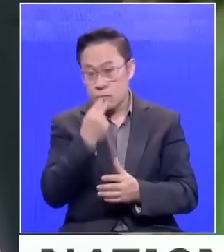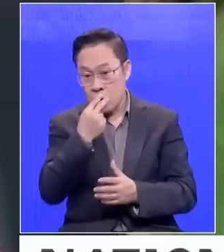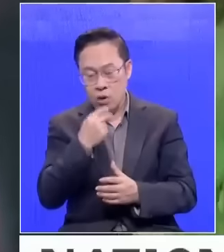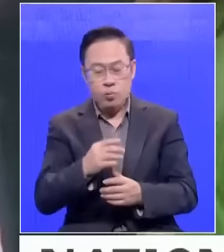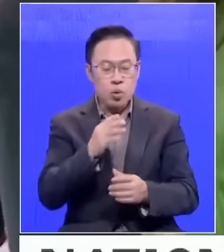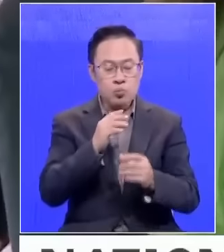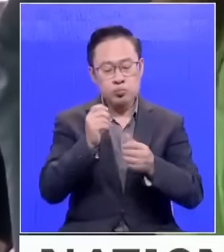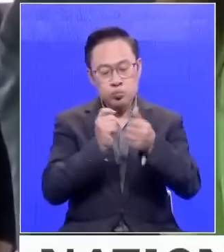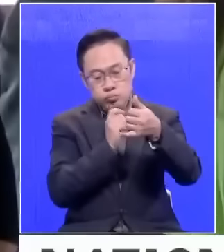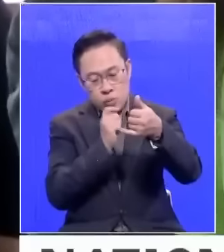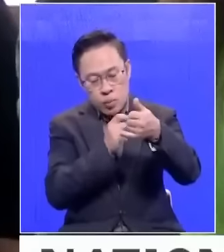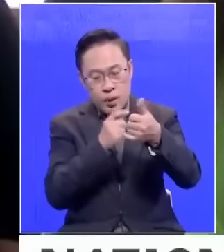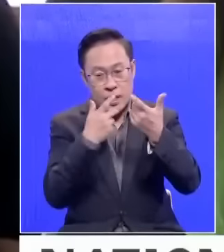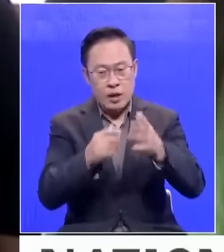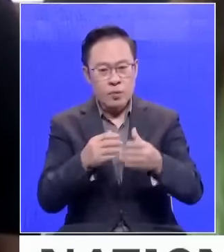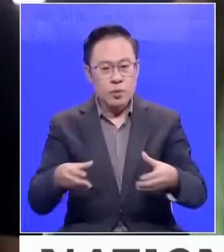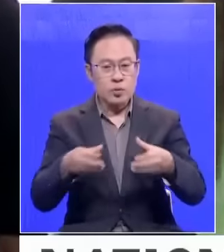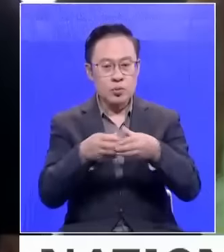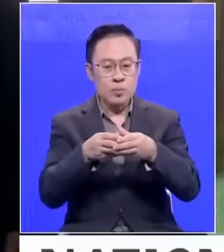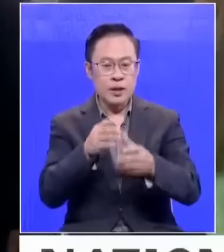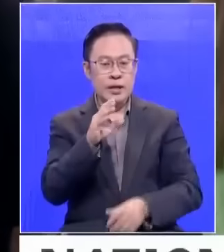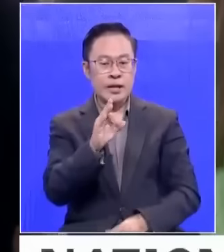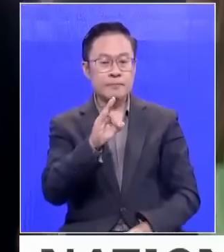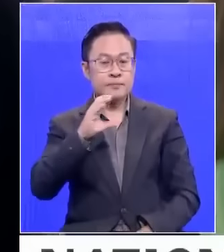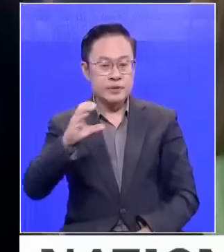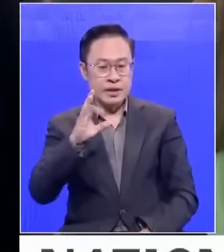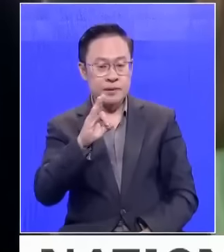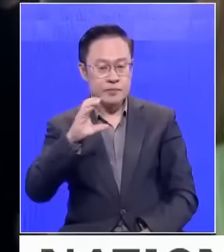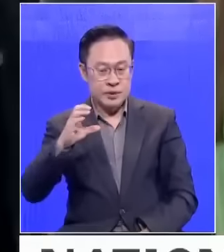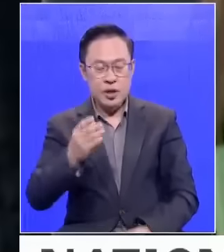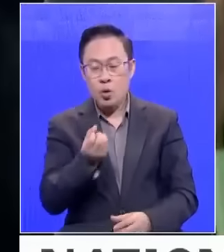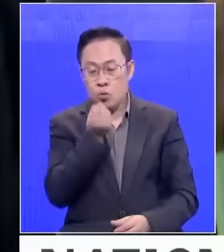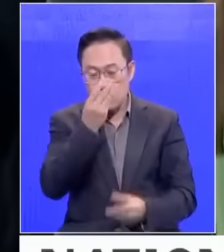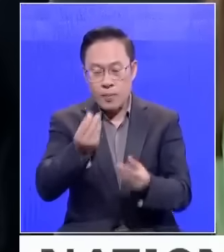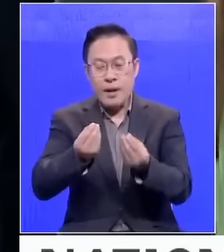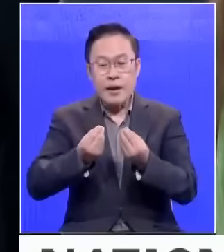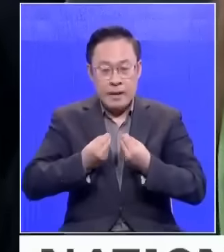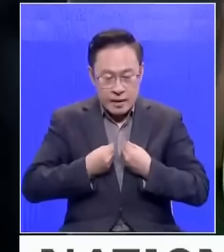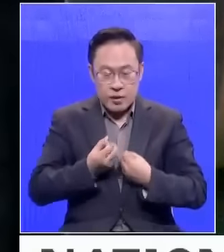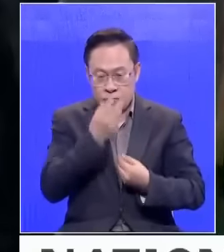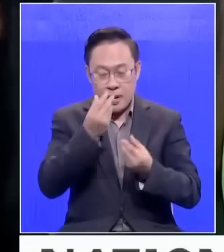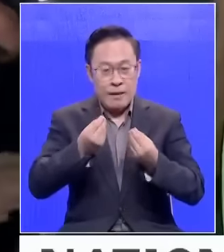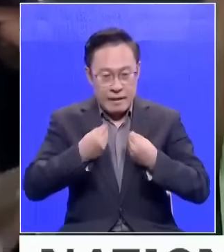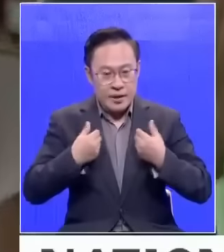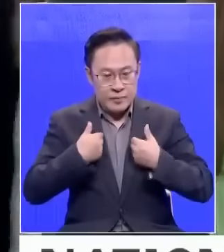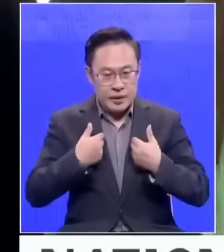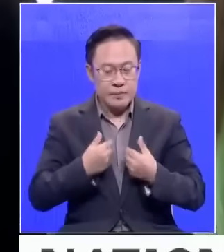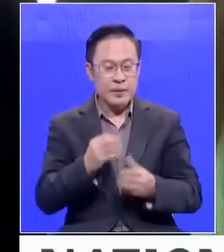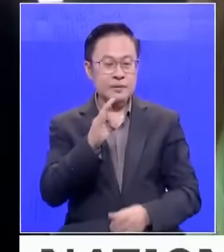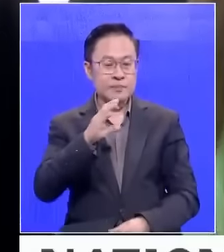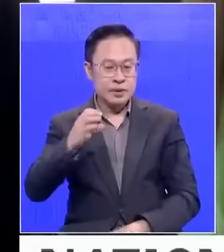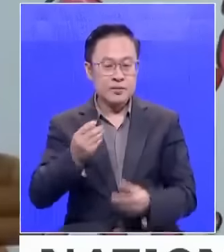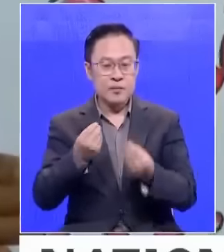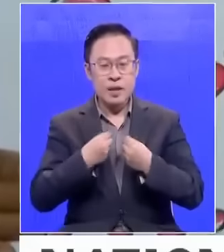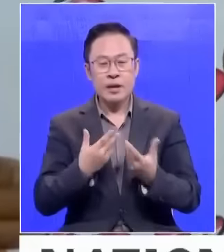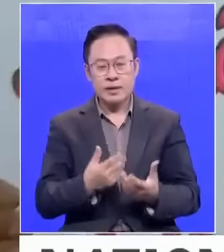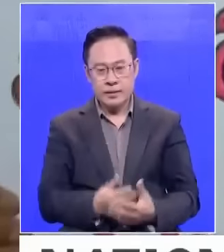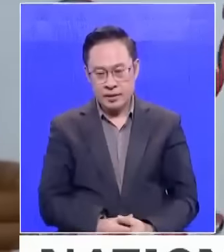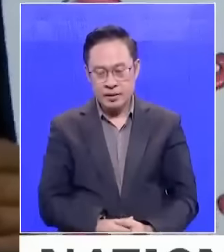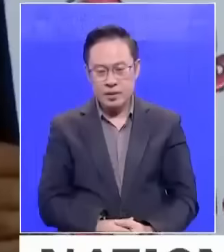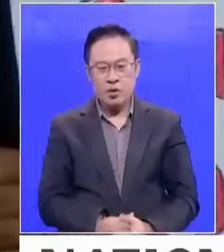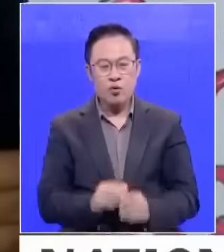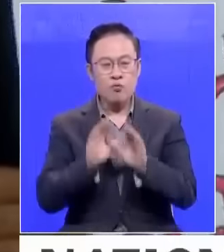พื่อที่จะไปรับดอกไม้จากกลุ่ม FC แฟนคลับผู้สนับสนุนที่มารอให้กำลังใจนะคะก็บอกว่าเนี่ยฝากอาจารย์นันทนาด้วยนะ